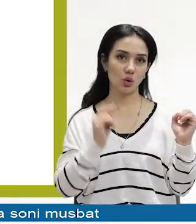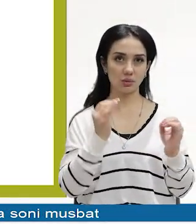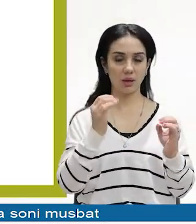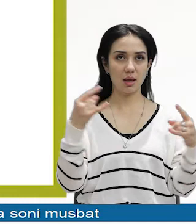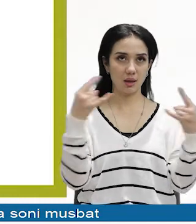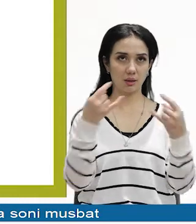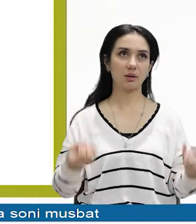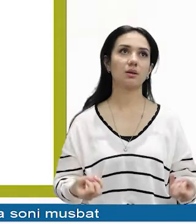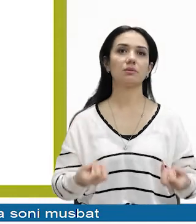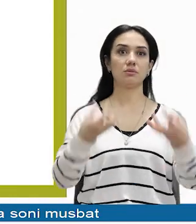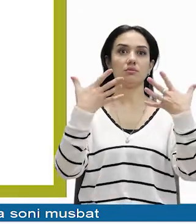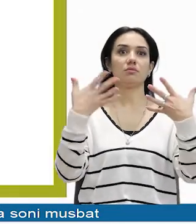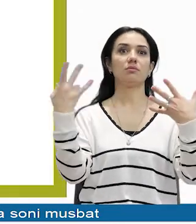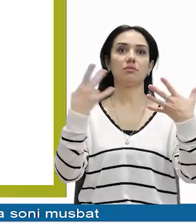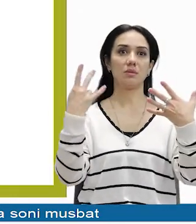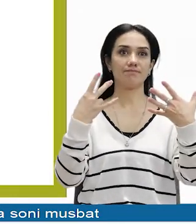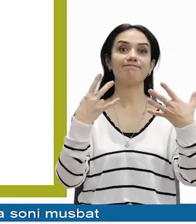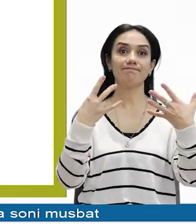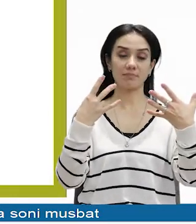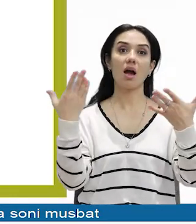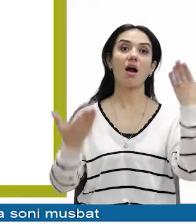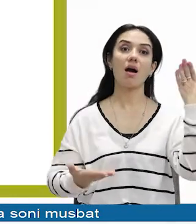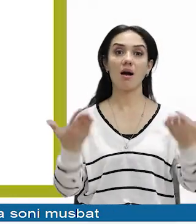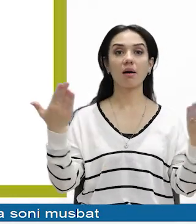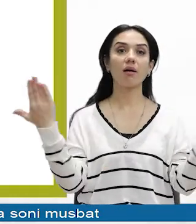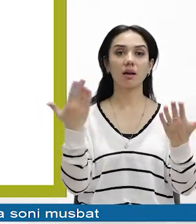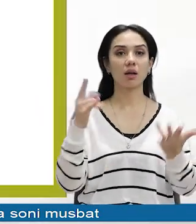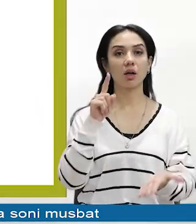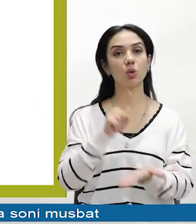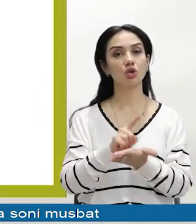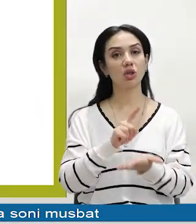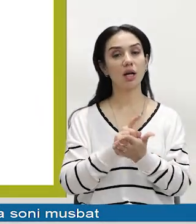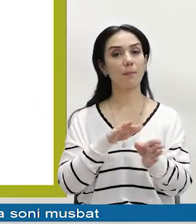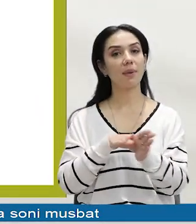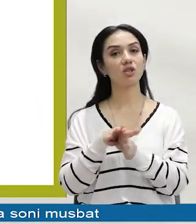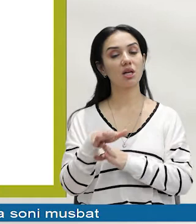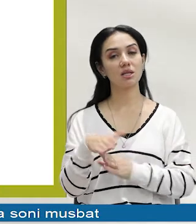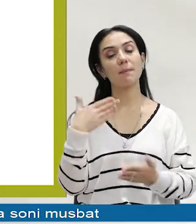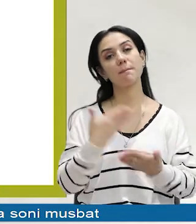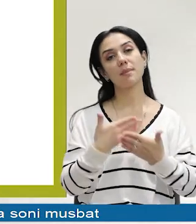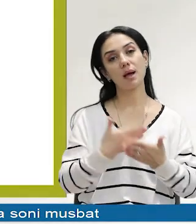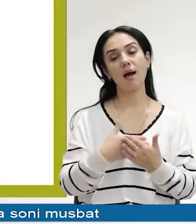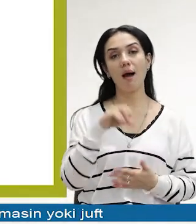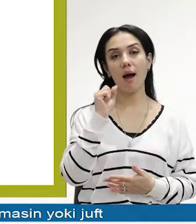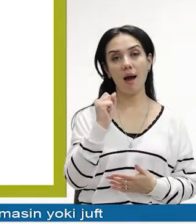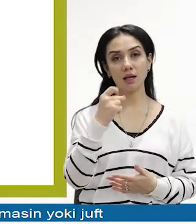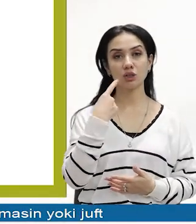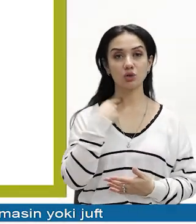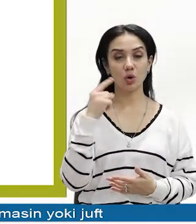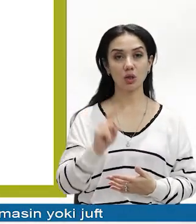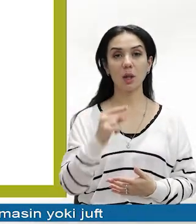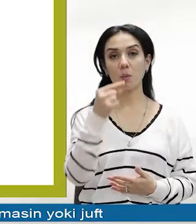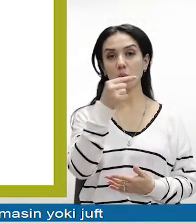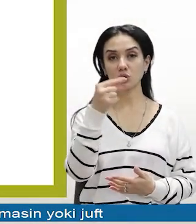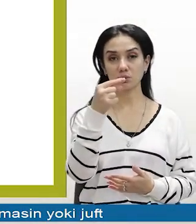ekranga chiqarishda kerak bo'ladi. Qanaqadir shart bajarilsa, ya'ni a soni musbat, ya'ni 0 dan katta